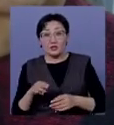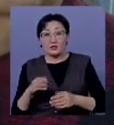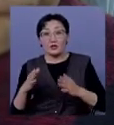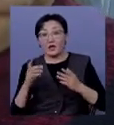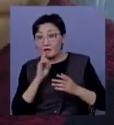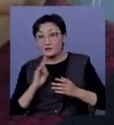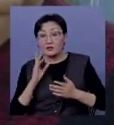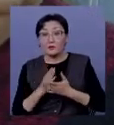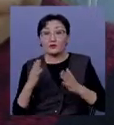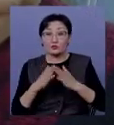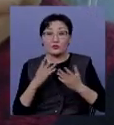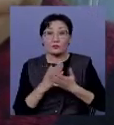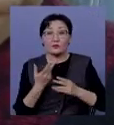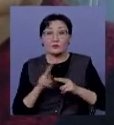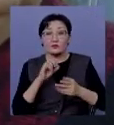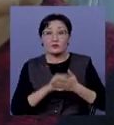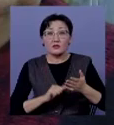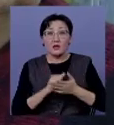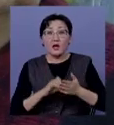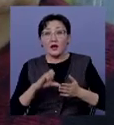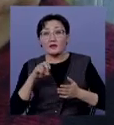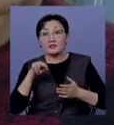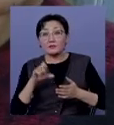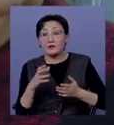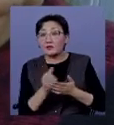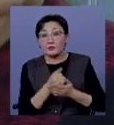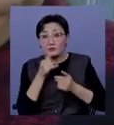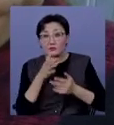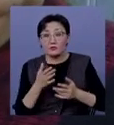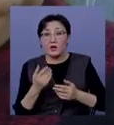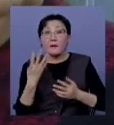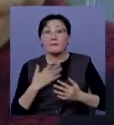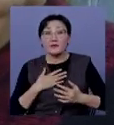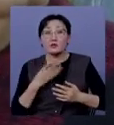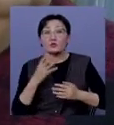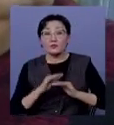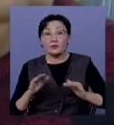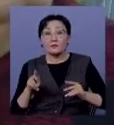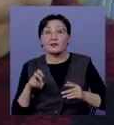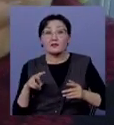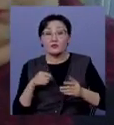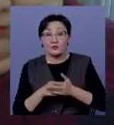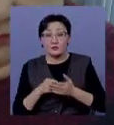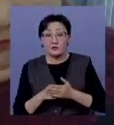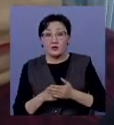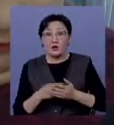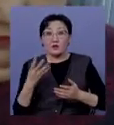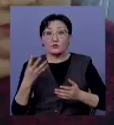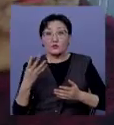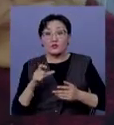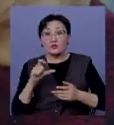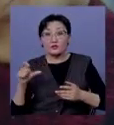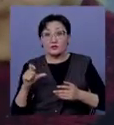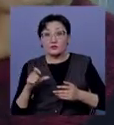бар. Вот солардың кесірінен біз ертең мысалы айсыздан қағыламыз. Мысалы мен 4 баламды қайтып асыраймын мен. Мен жүгіріп 4-5 жыл құлағам.